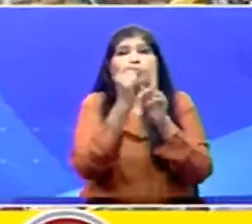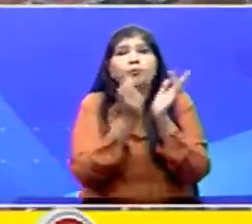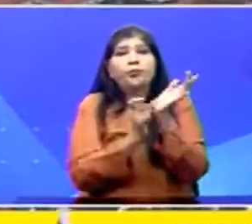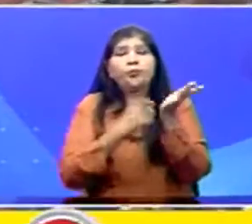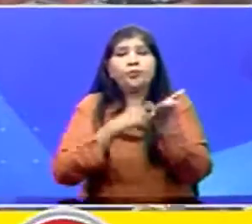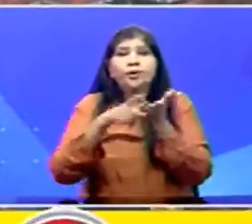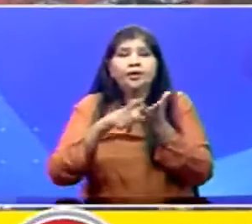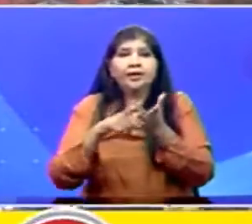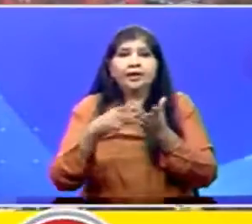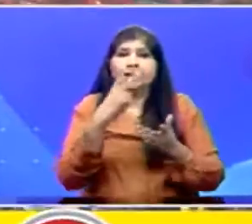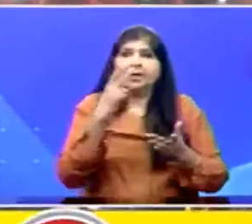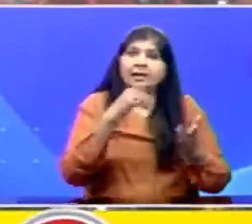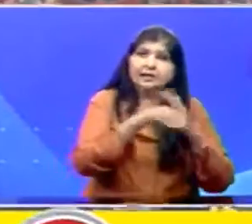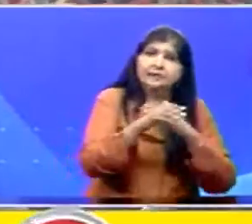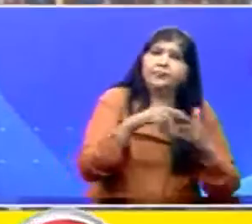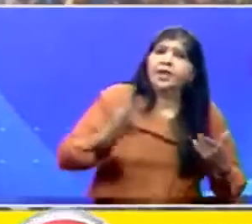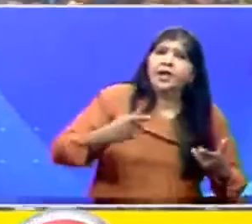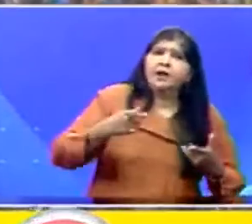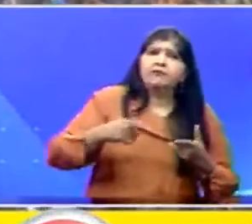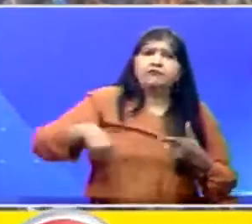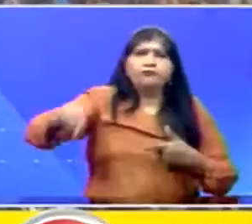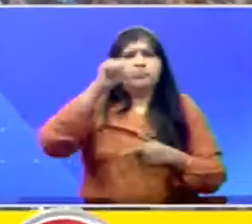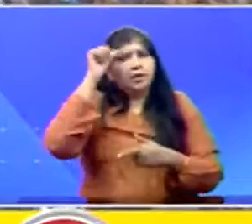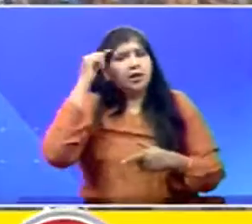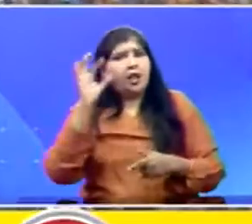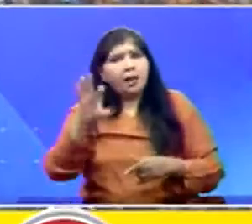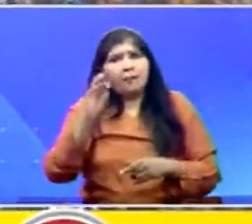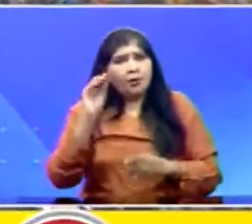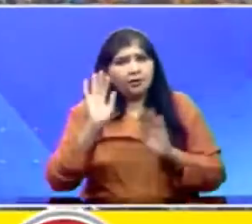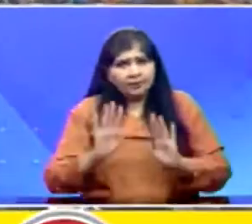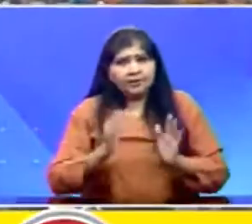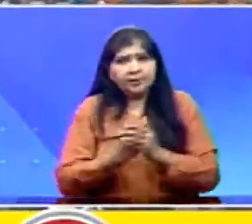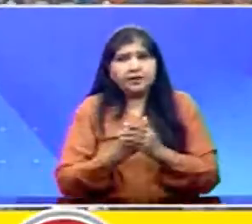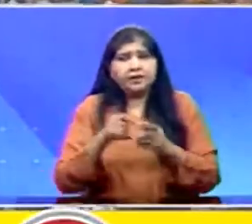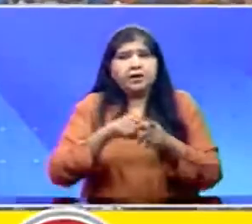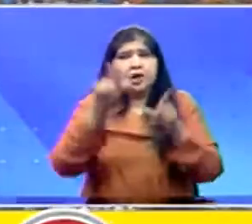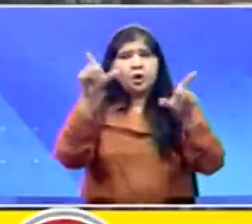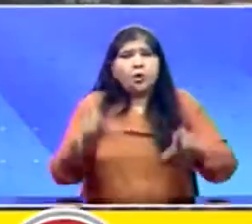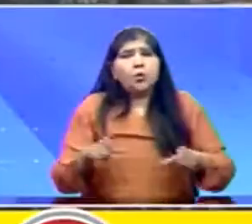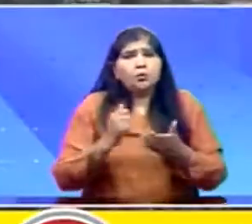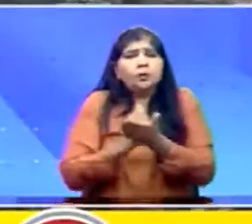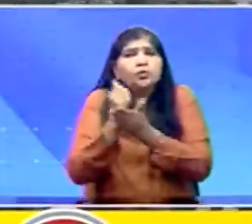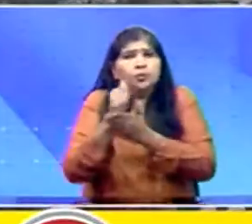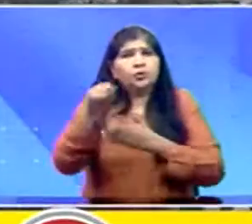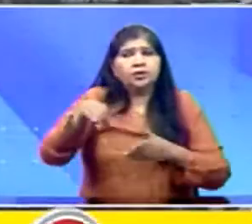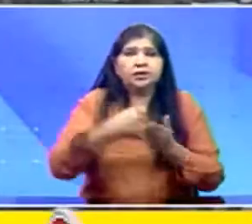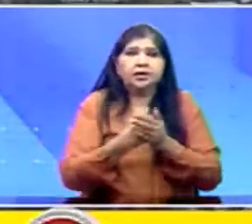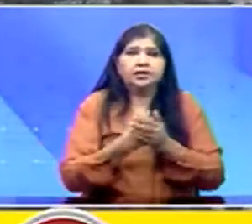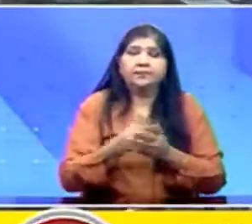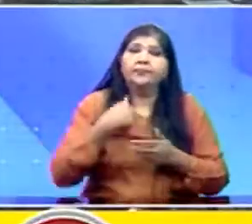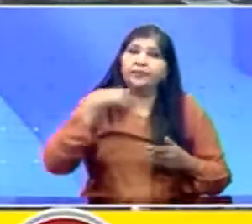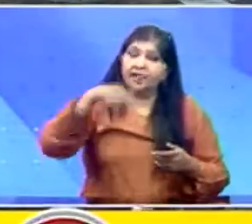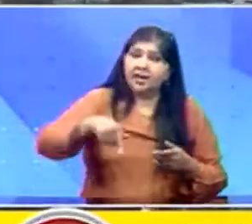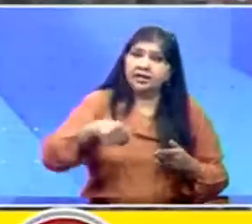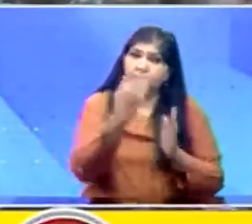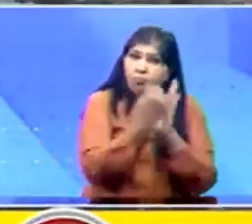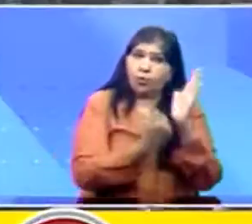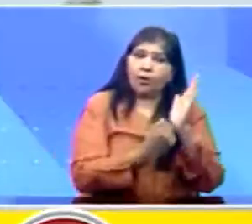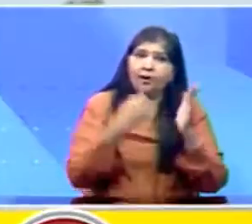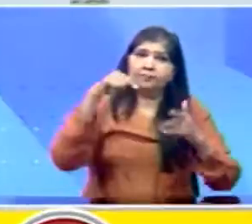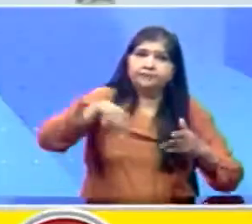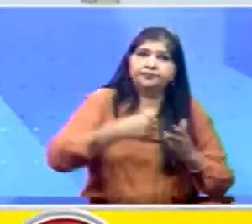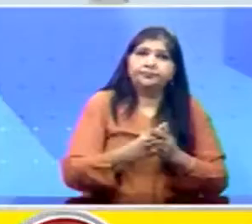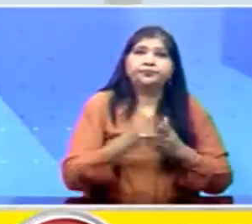यात्रा से तो हर देश्वा से परिचीत है लोगों का प्रयास रहता है कि इस अवसर पर